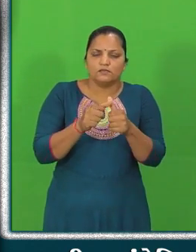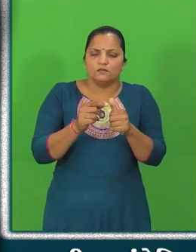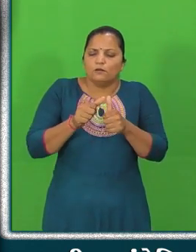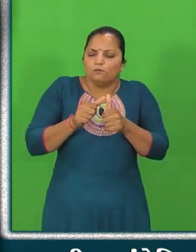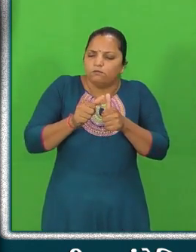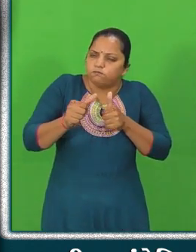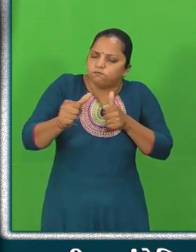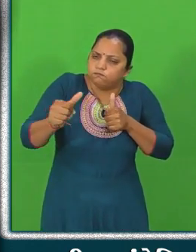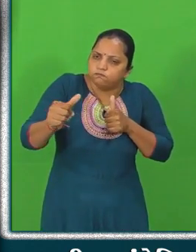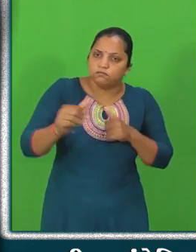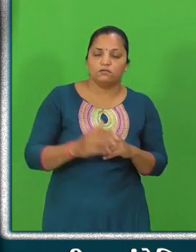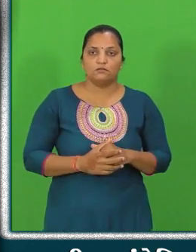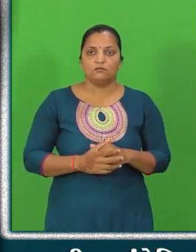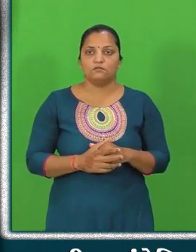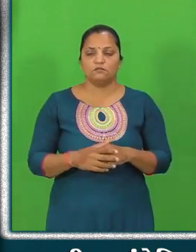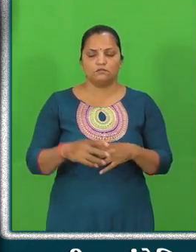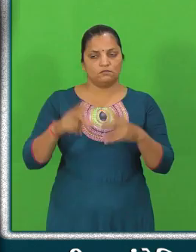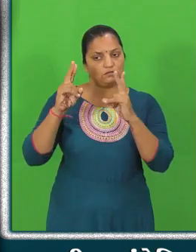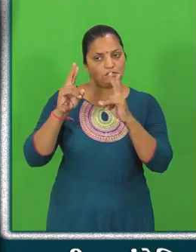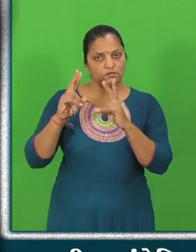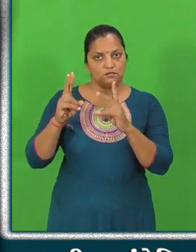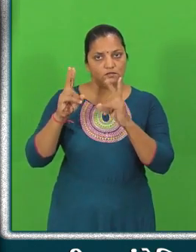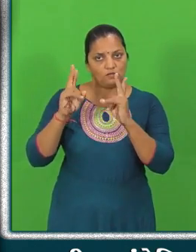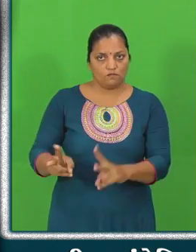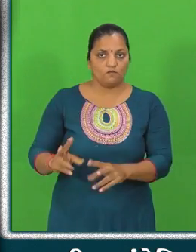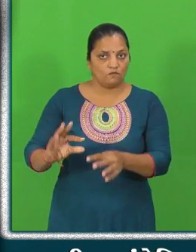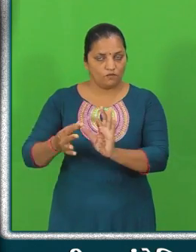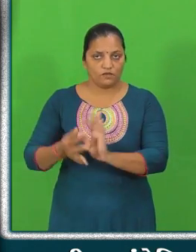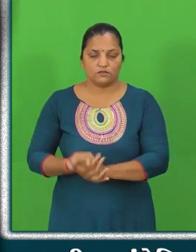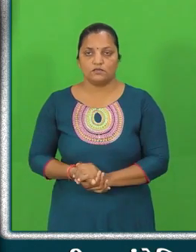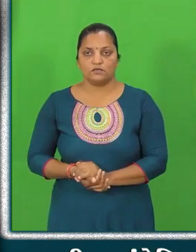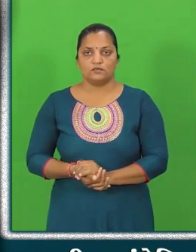અનંત અંતરે મૂકીએ છીએ, તો અનંત અંતરે જ્યારે વસ્તુને મૂકીએ ત્યારે